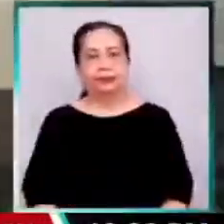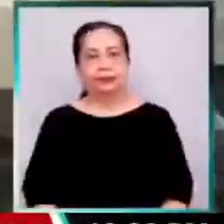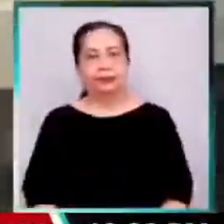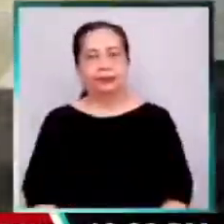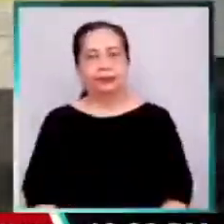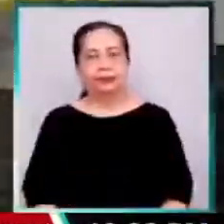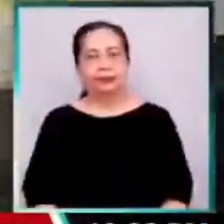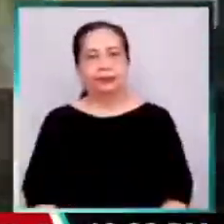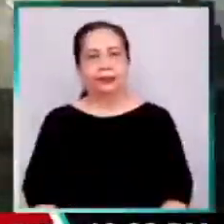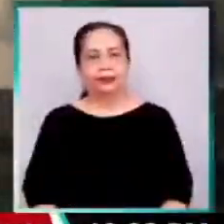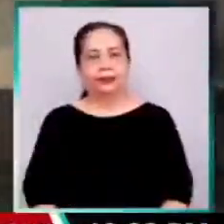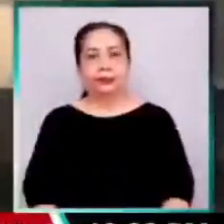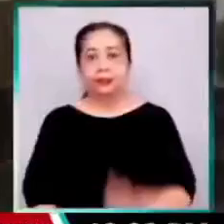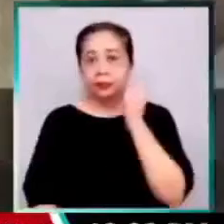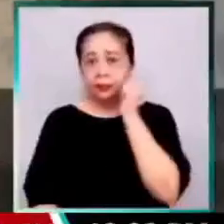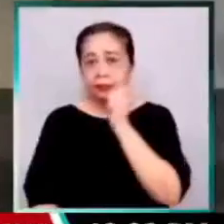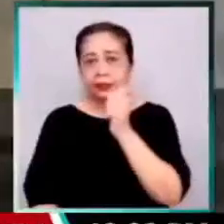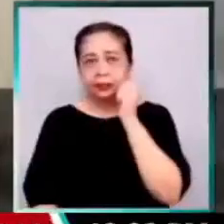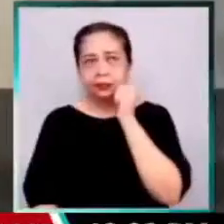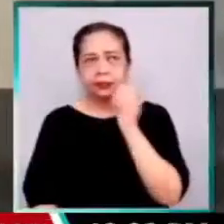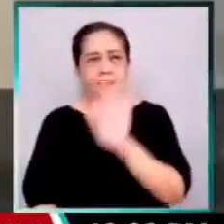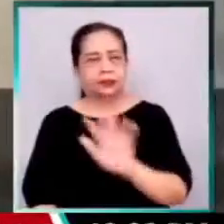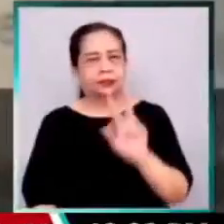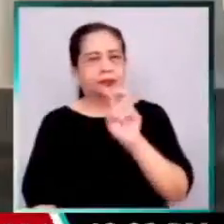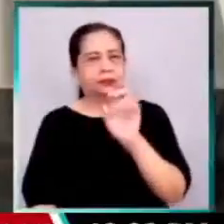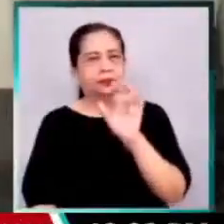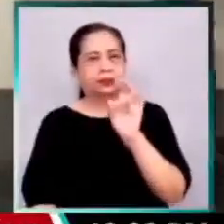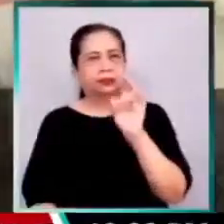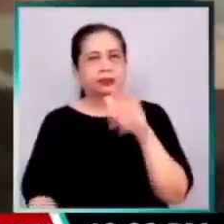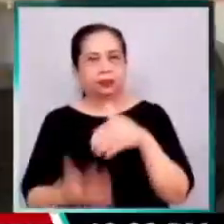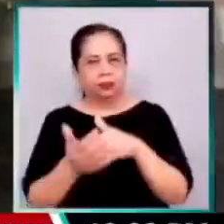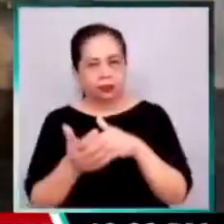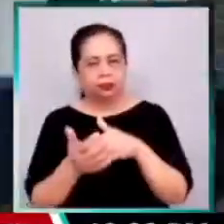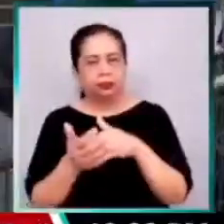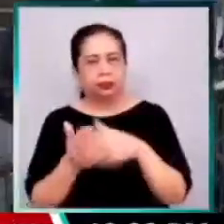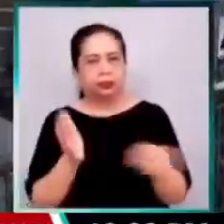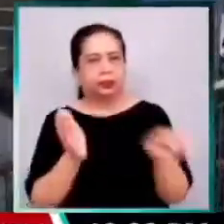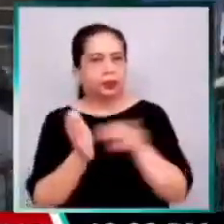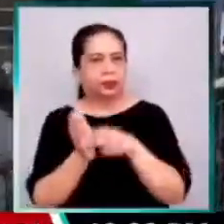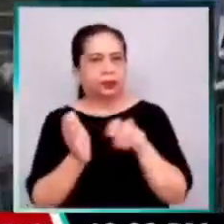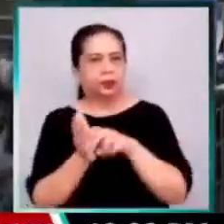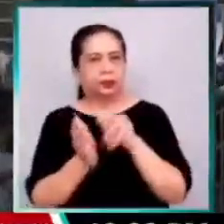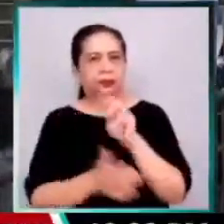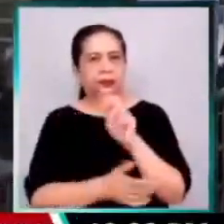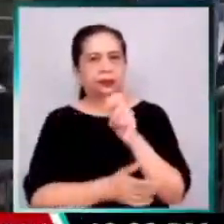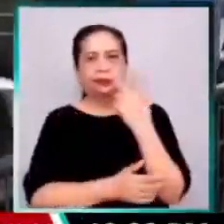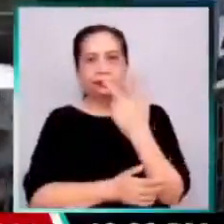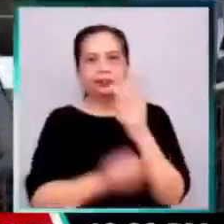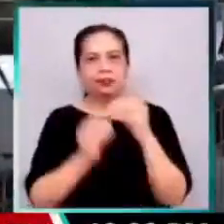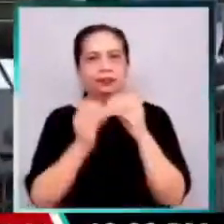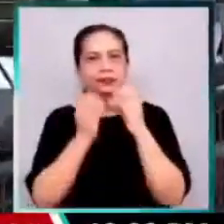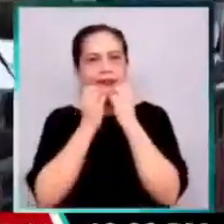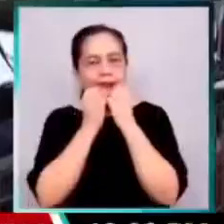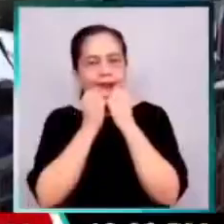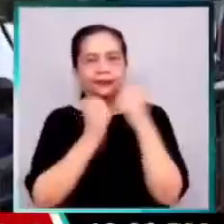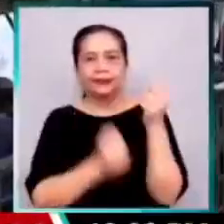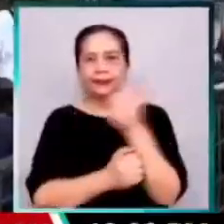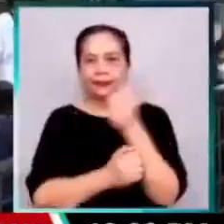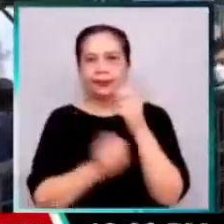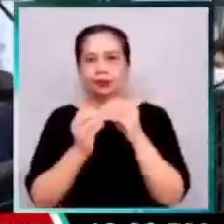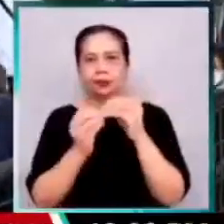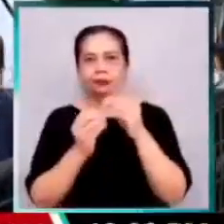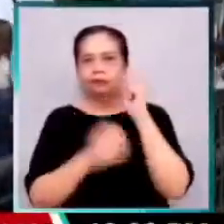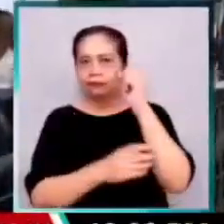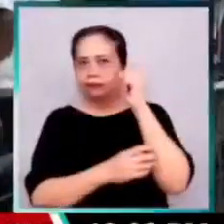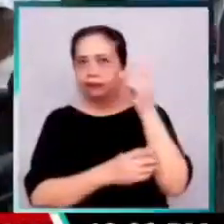Kada araw, halos 270,000 ang sumasakay sa MRT3. Mas tipid daw sa pamasahe, mas mabilis pa ang biyahe